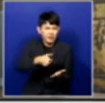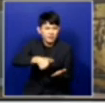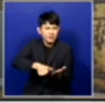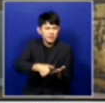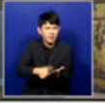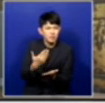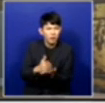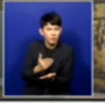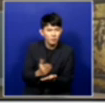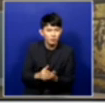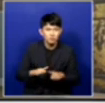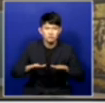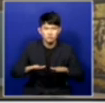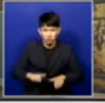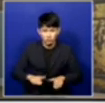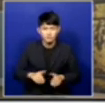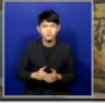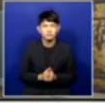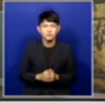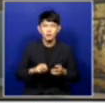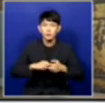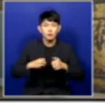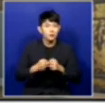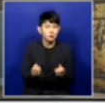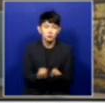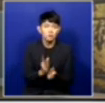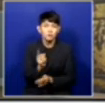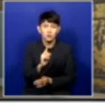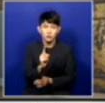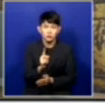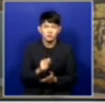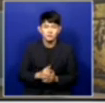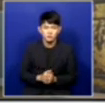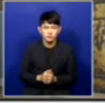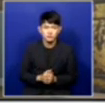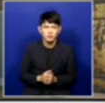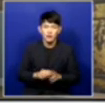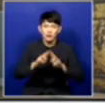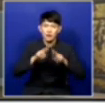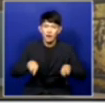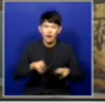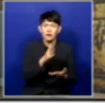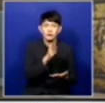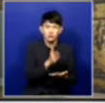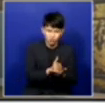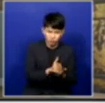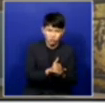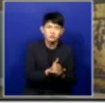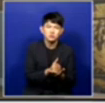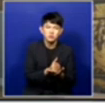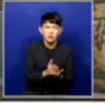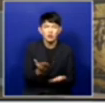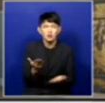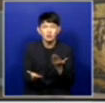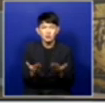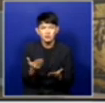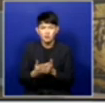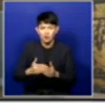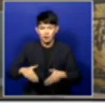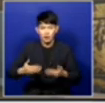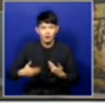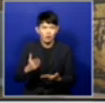นี้นั้นลดลงซึ่งเกิดมาจากสาเหตุของการหยุดกิจการเกิดมาจากสาเหตุการขาดราย